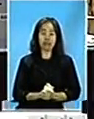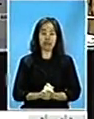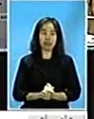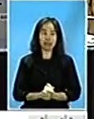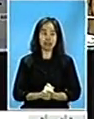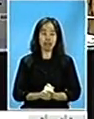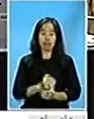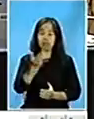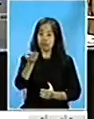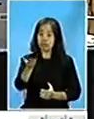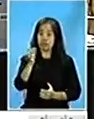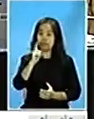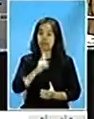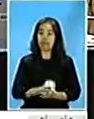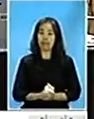หมอชนน่านเชิญครับ